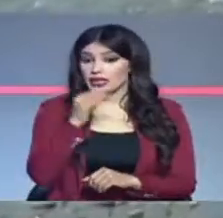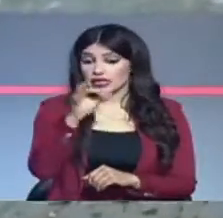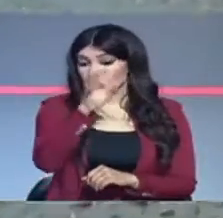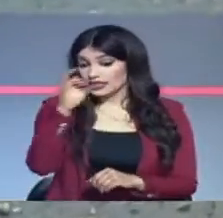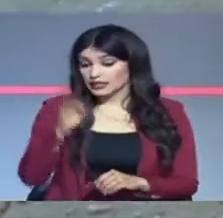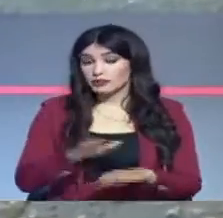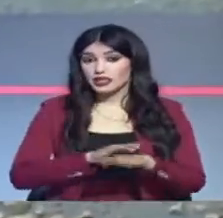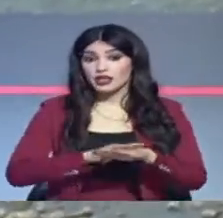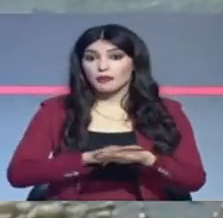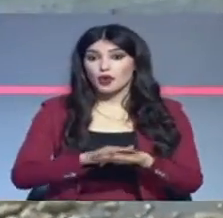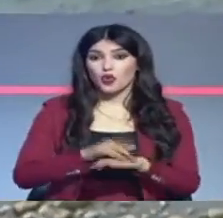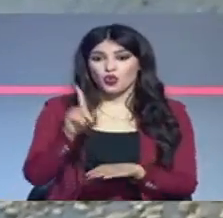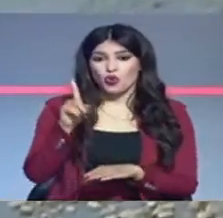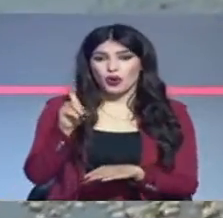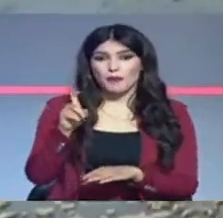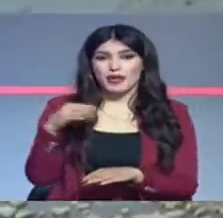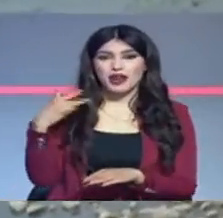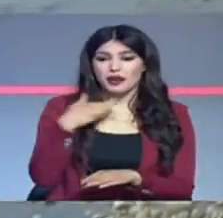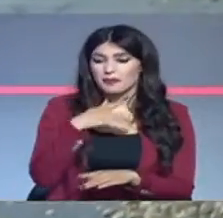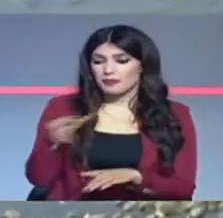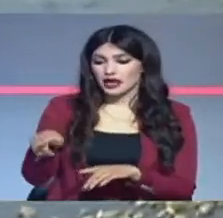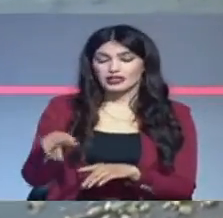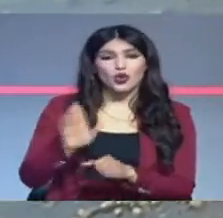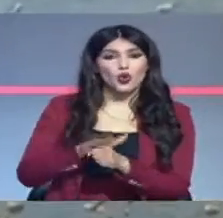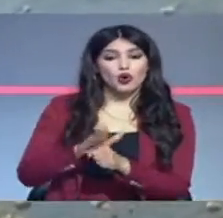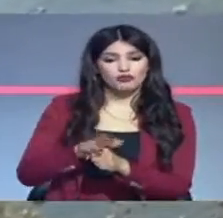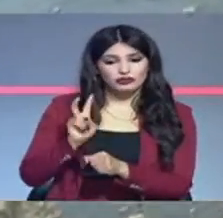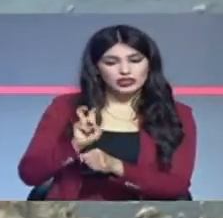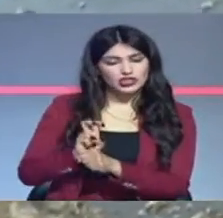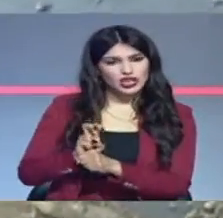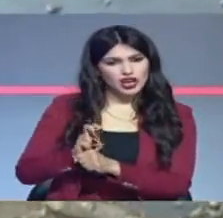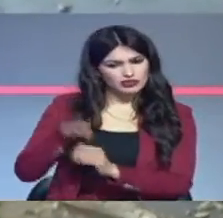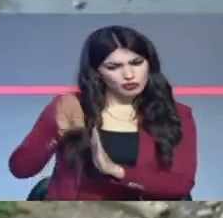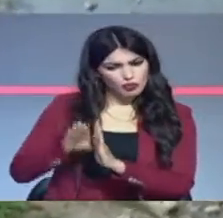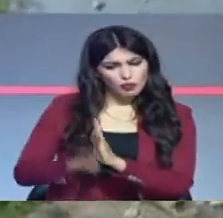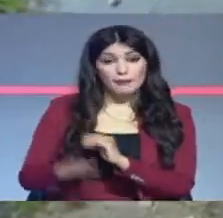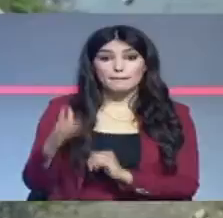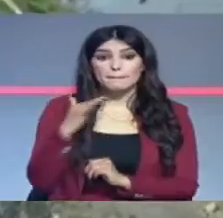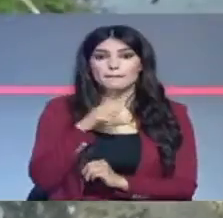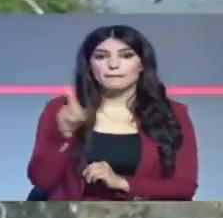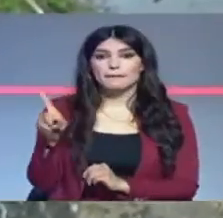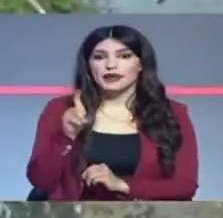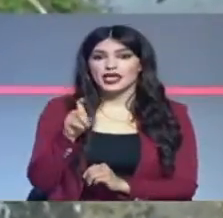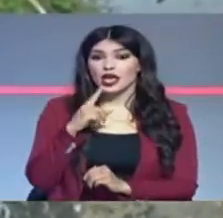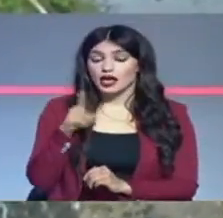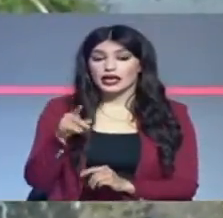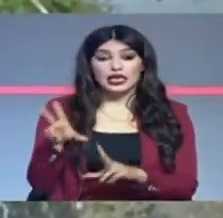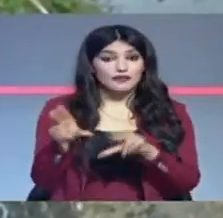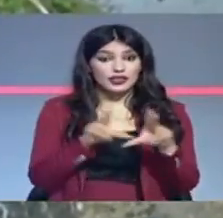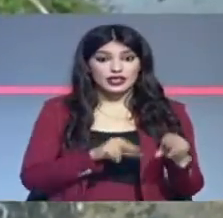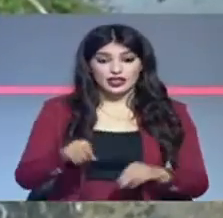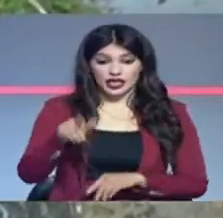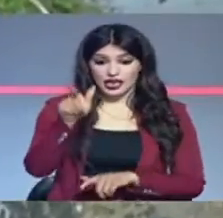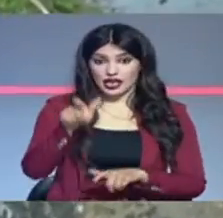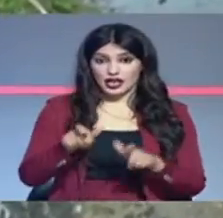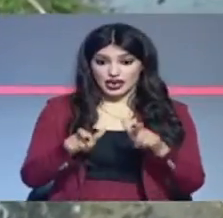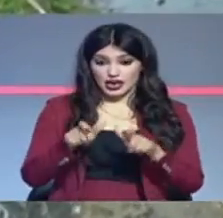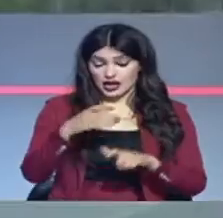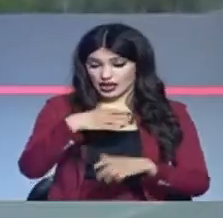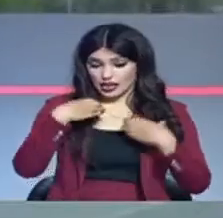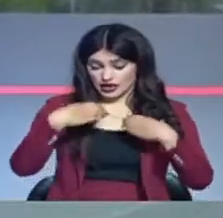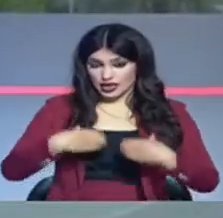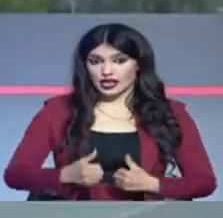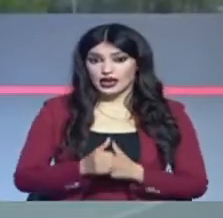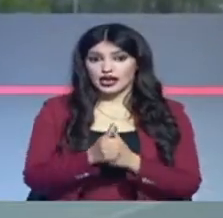لمساله صرف المياه والفضلات للحد من تلوث مجال 100 الى جانب ما اثير من قبل النائب جيدي رئيس